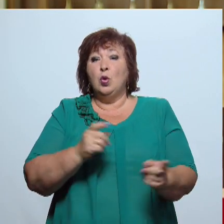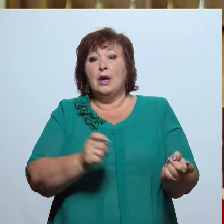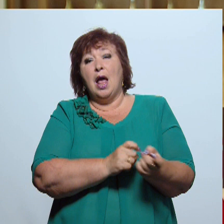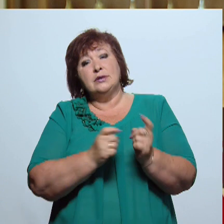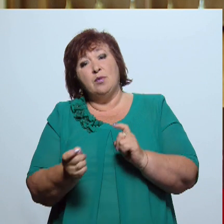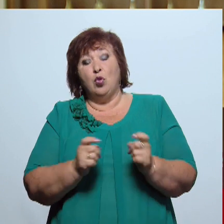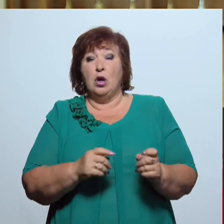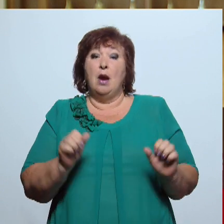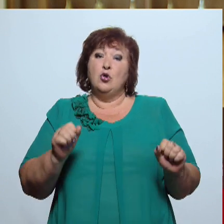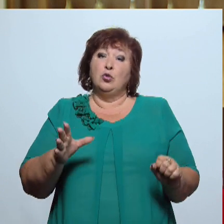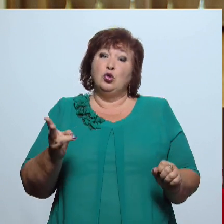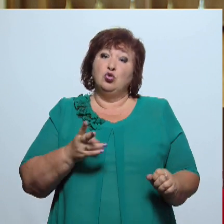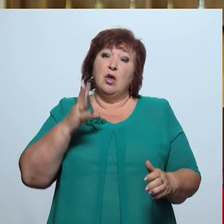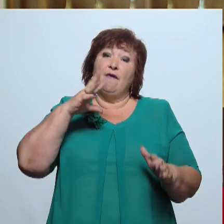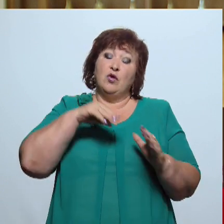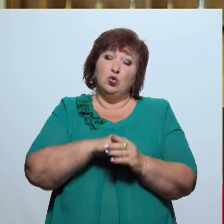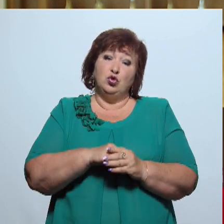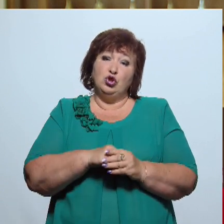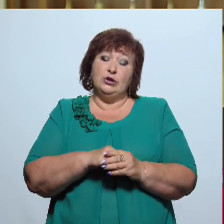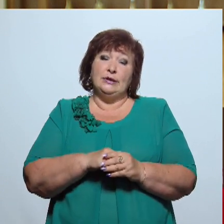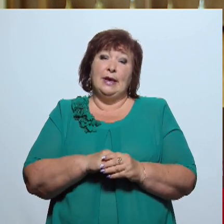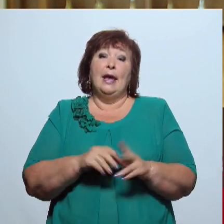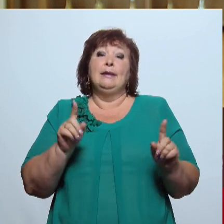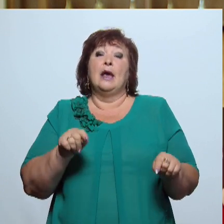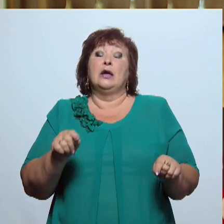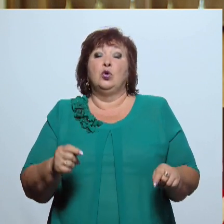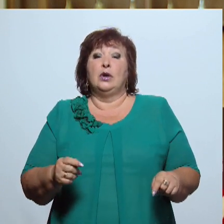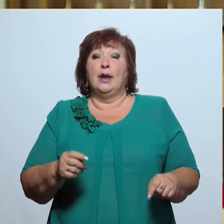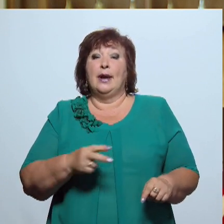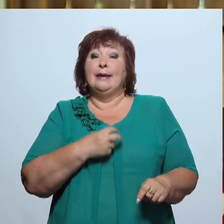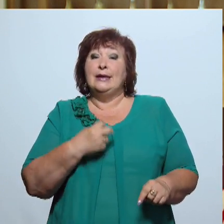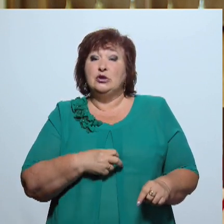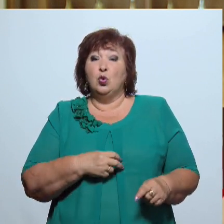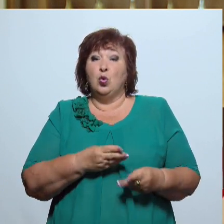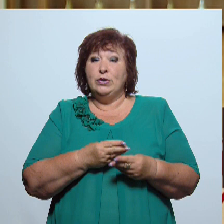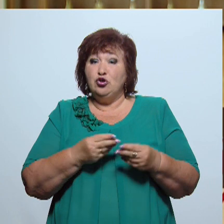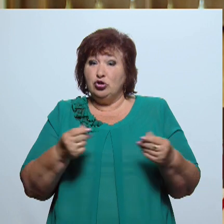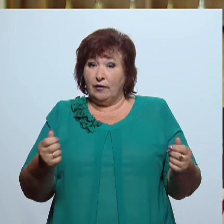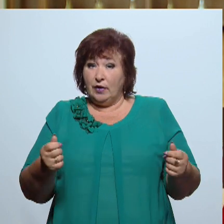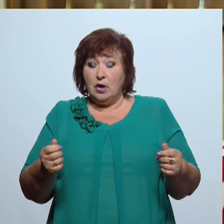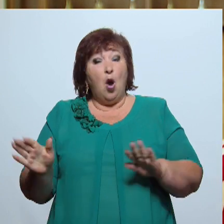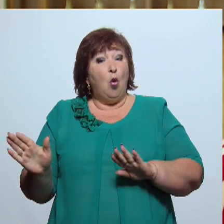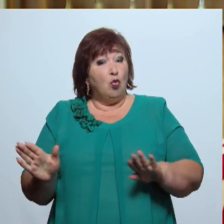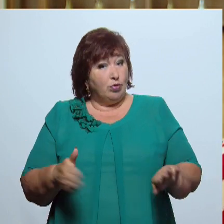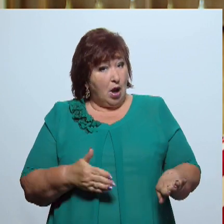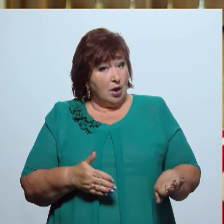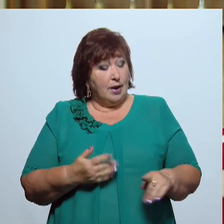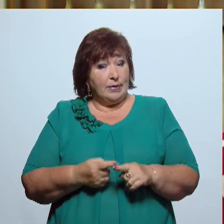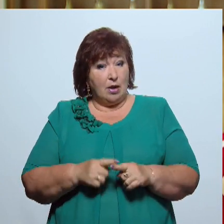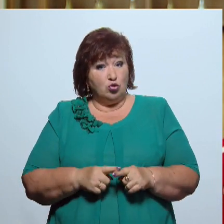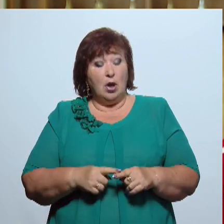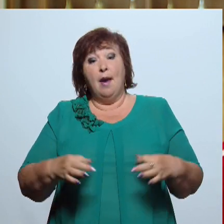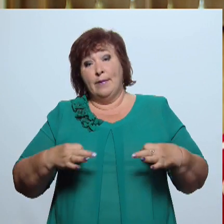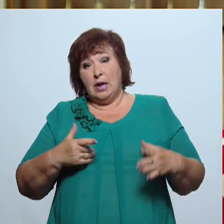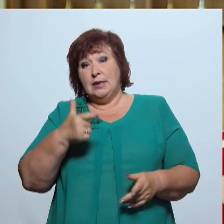что, может быть, нужно включить уже те, которые подвергаются риску исчезновения, угрозе. Но мы убрали этот пункт, потому что, на самом деле, тот же самый